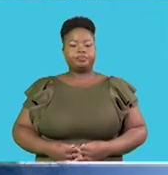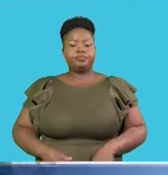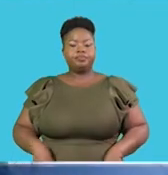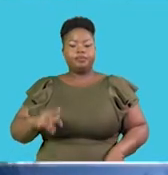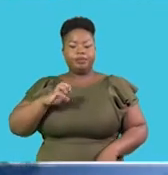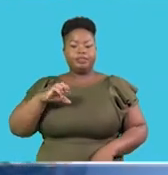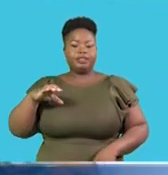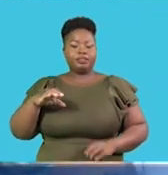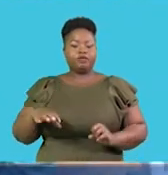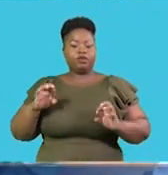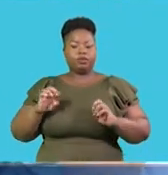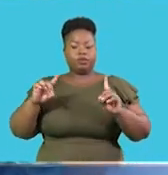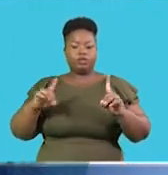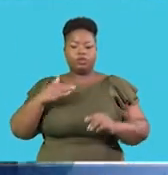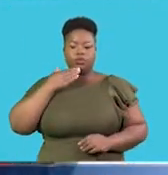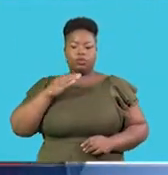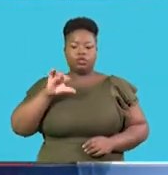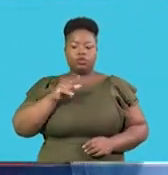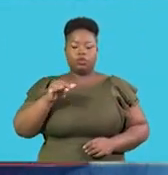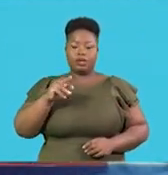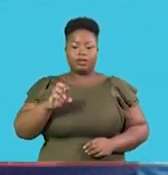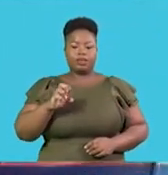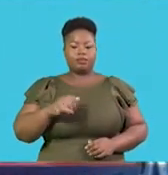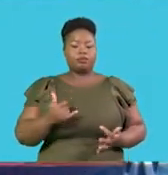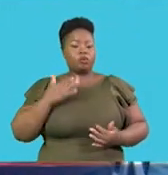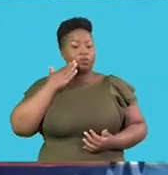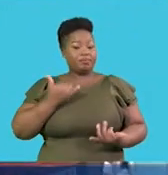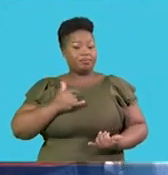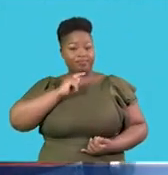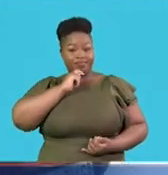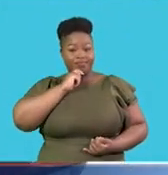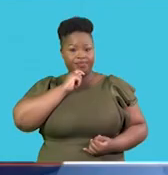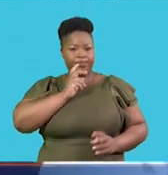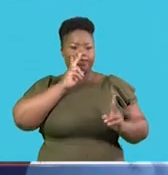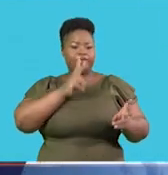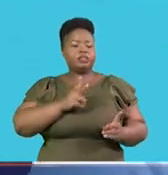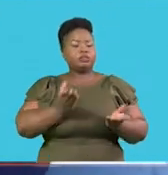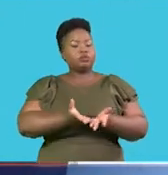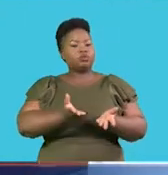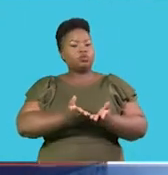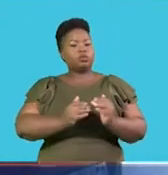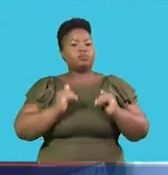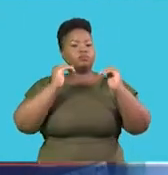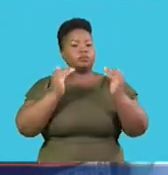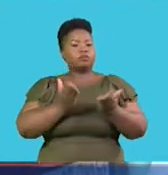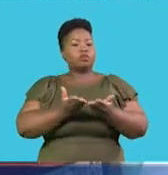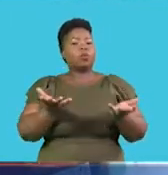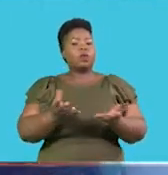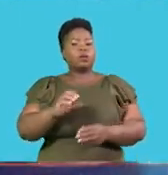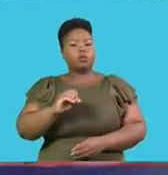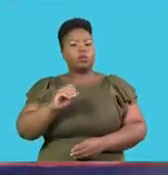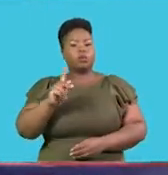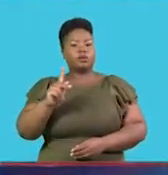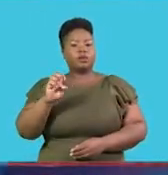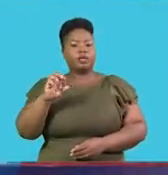Umphathiswa wezemfundo eGauteng uMatume Chiloane ngalentsasa yanamhlanje utyelele isikolo samabanga aphakamileyo